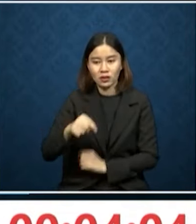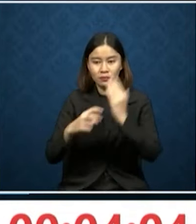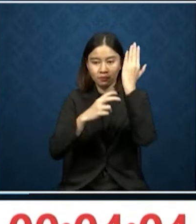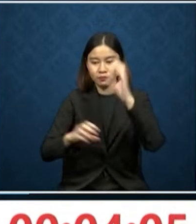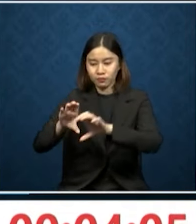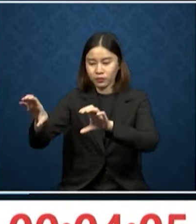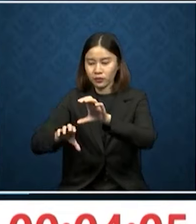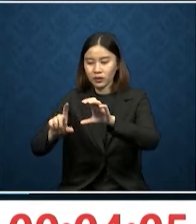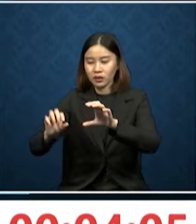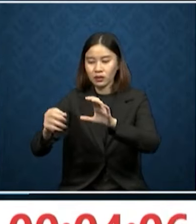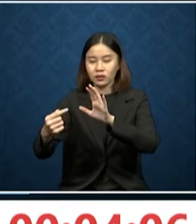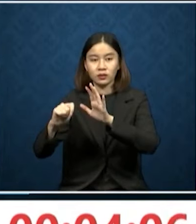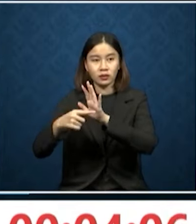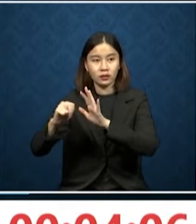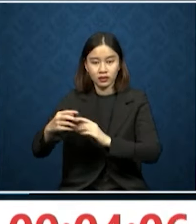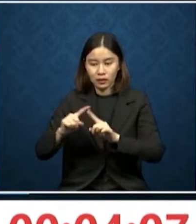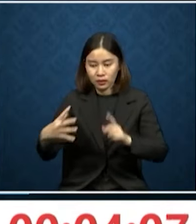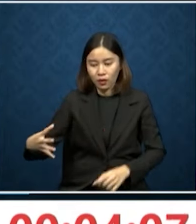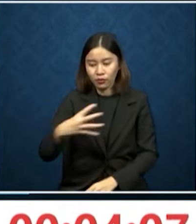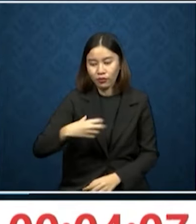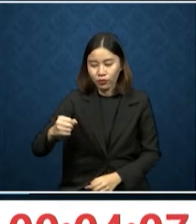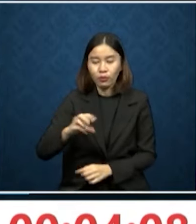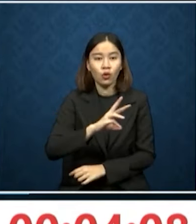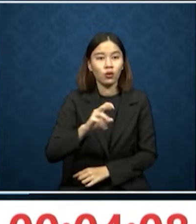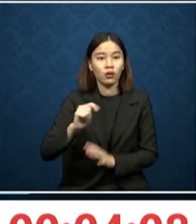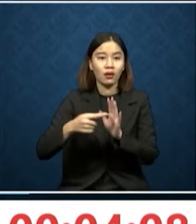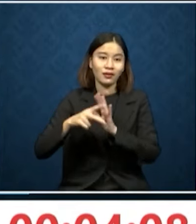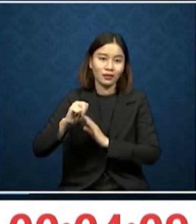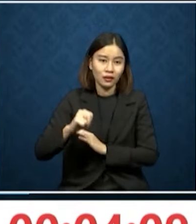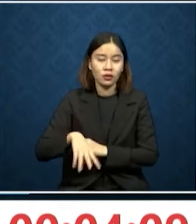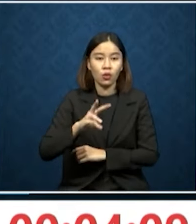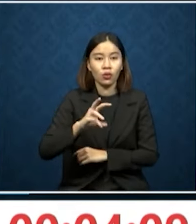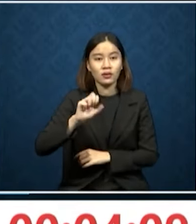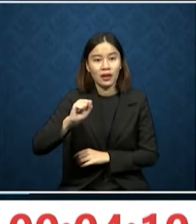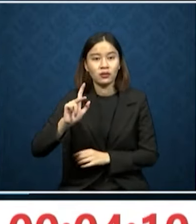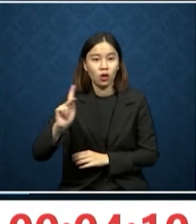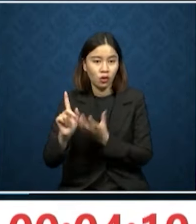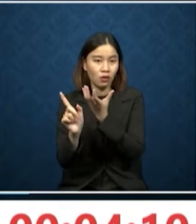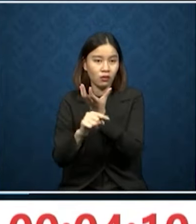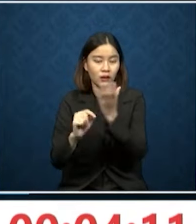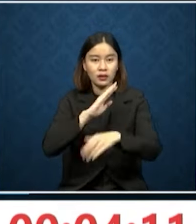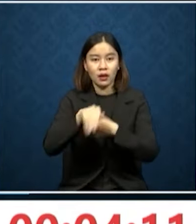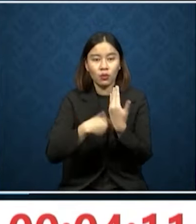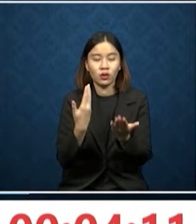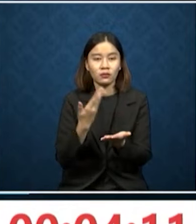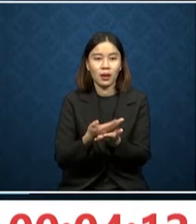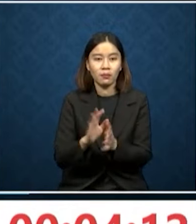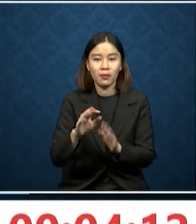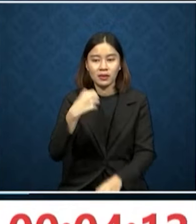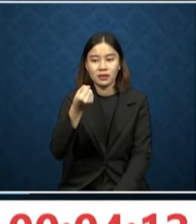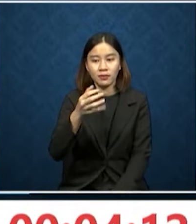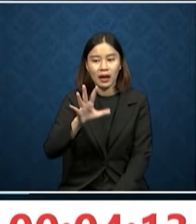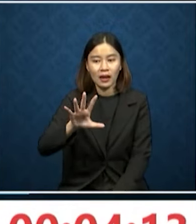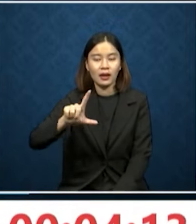29ตันแต่อายัดเอาไว้600กว่าตันหรือ600,000กิโลกรัมมูลค่าประมาณ15ล้านบาทเ